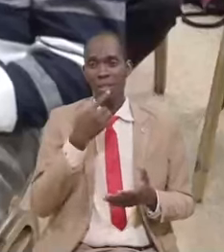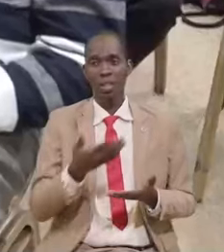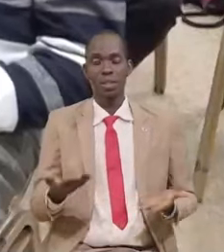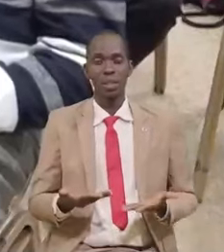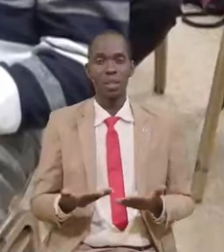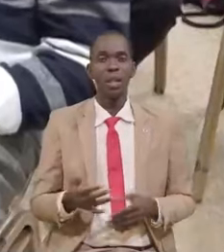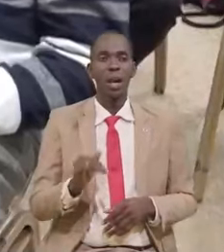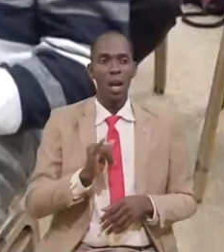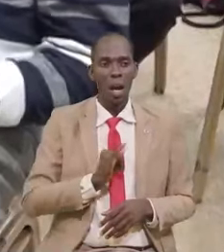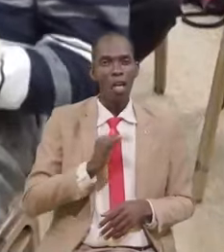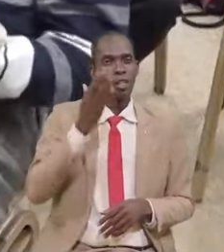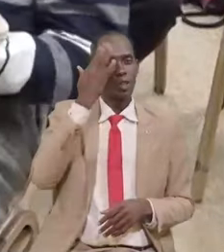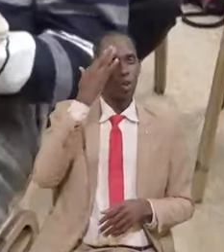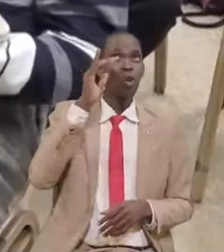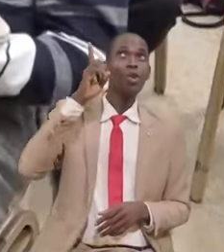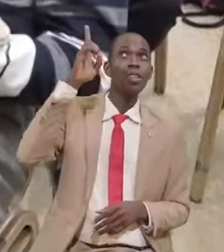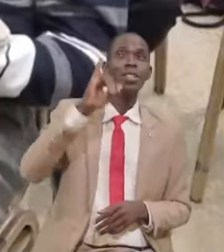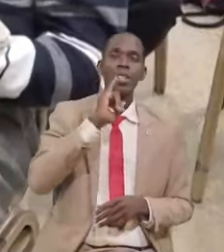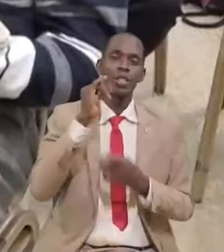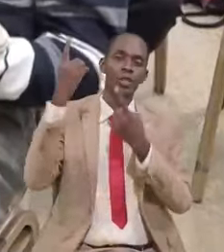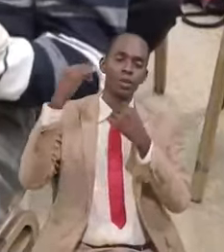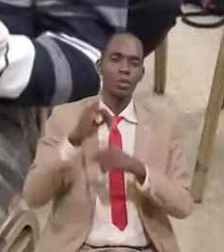Il dit, je sais qu'il viendra.